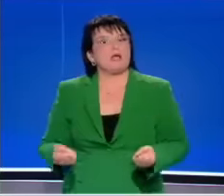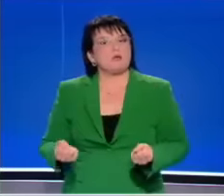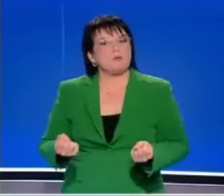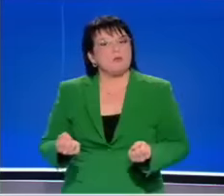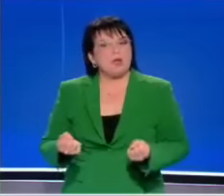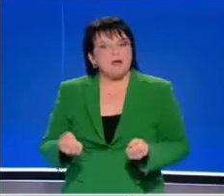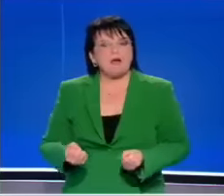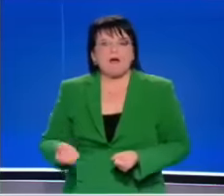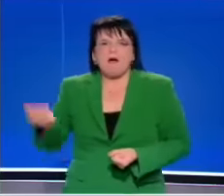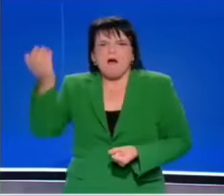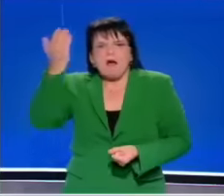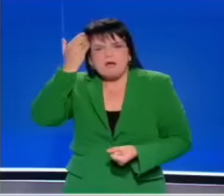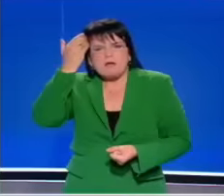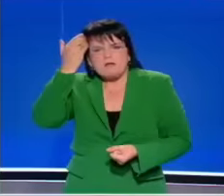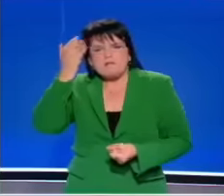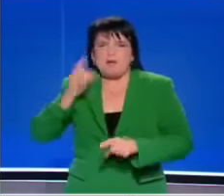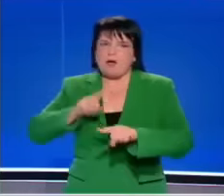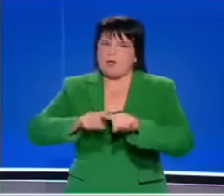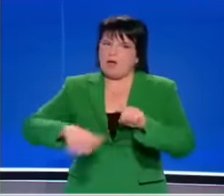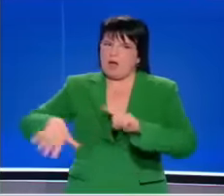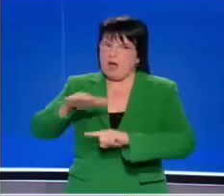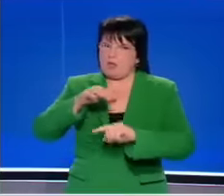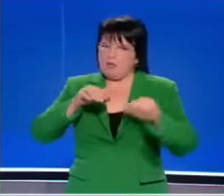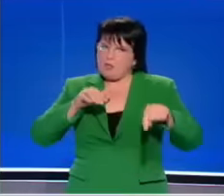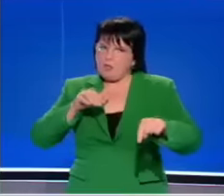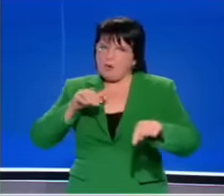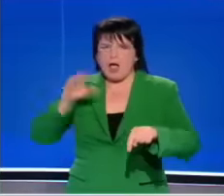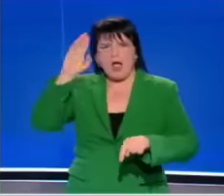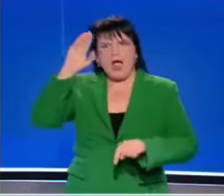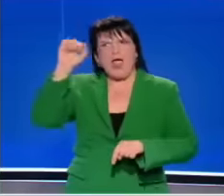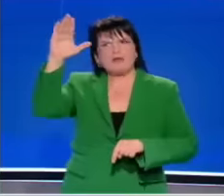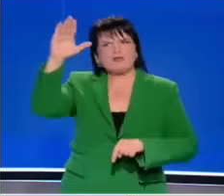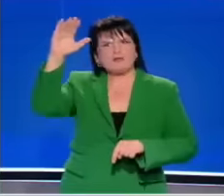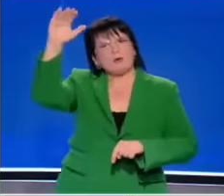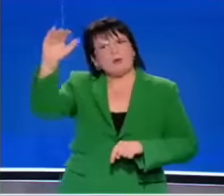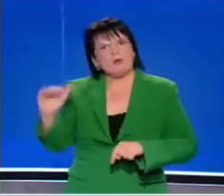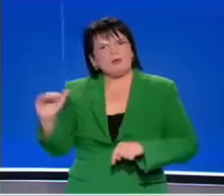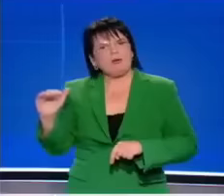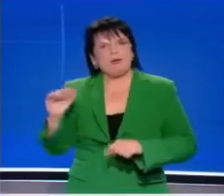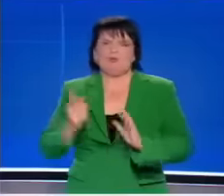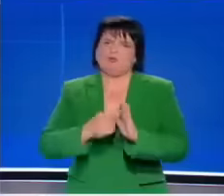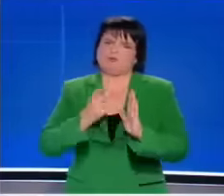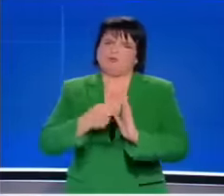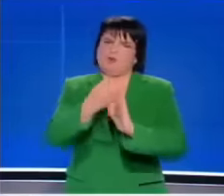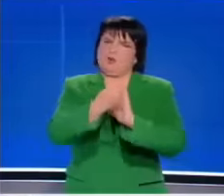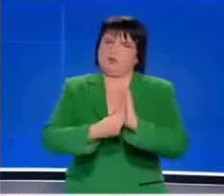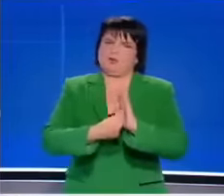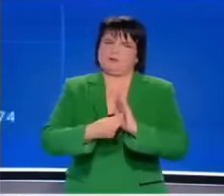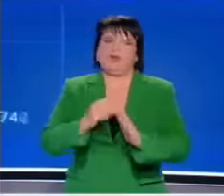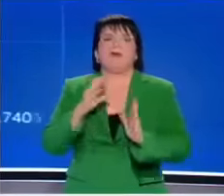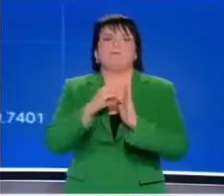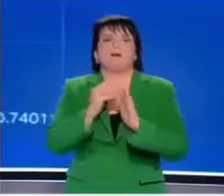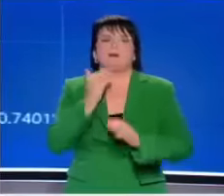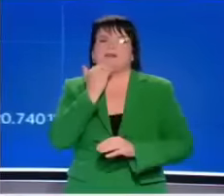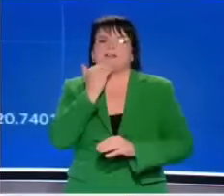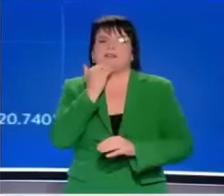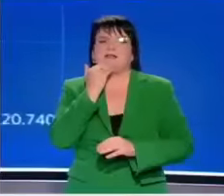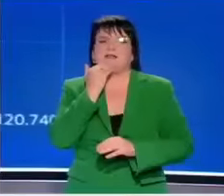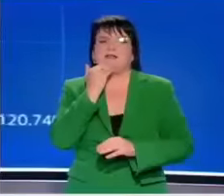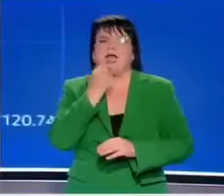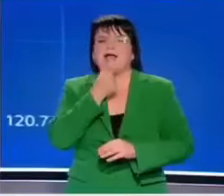είναι πιο ακριβά στην ελλάδα απ ότι στο εξωτερικό τα χουμε αναδείξει τόσες φορές όπως είναι η φέτα της